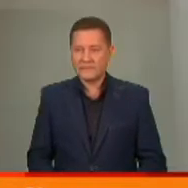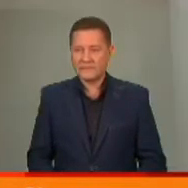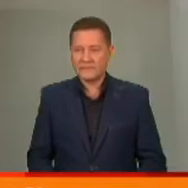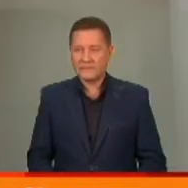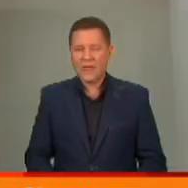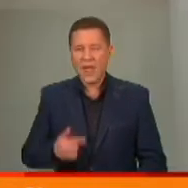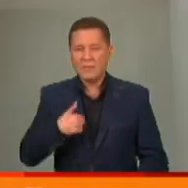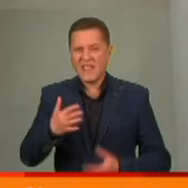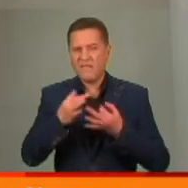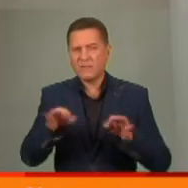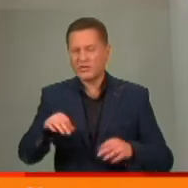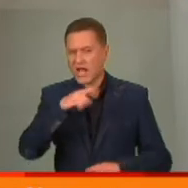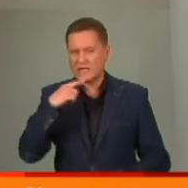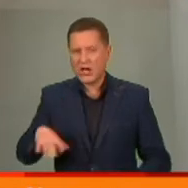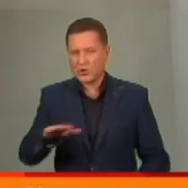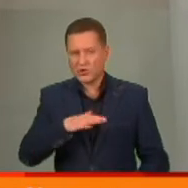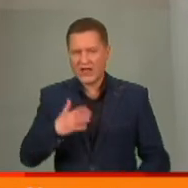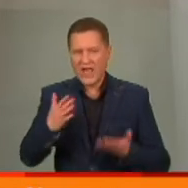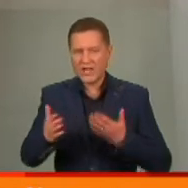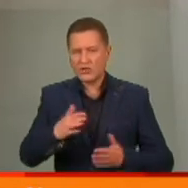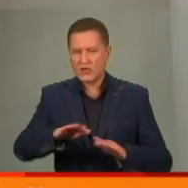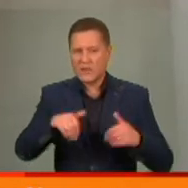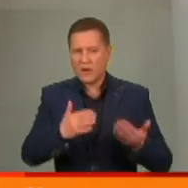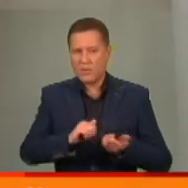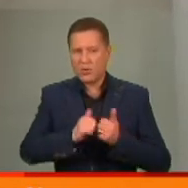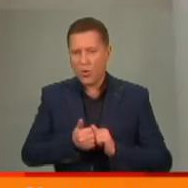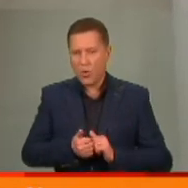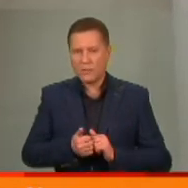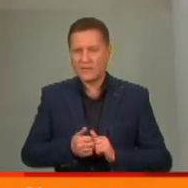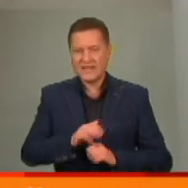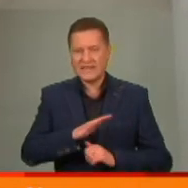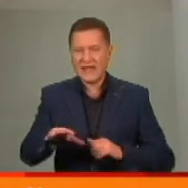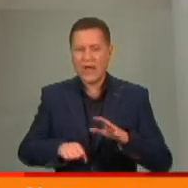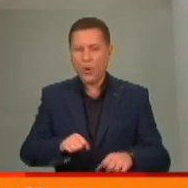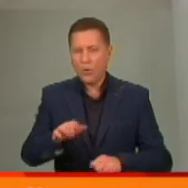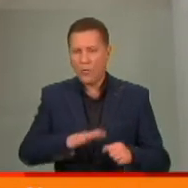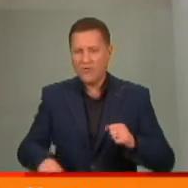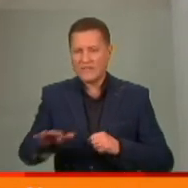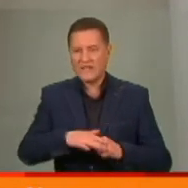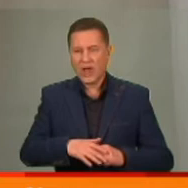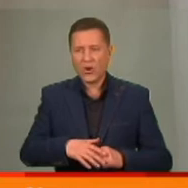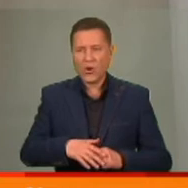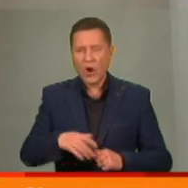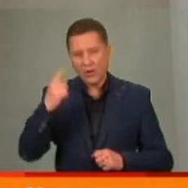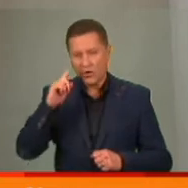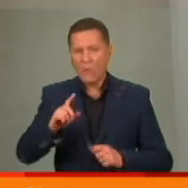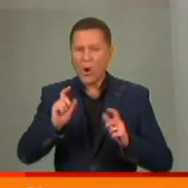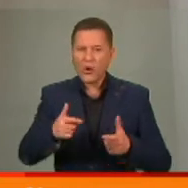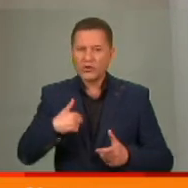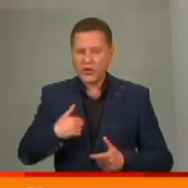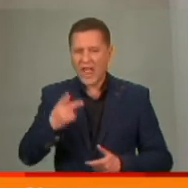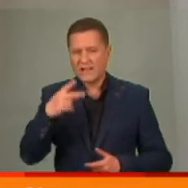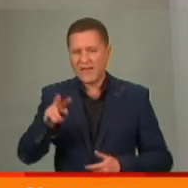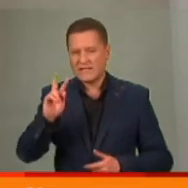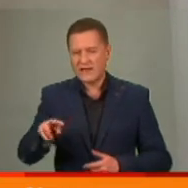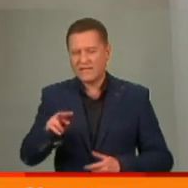Знаєте, мене випускали з Росії. Я думаю, що якщо запропонують обмін, то явно не на окупованій території. Як ви думаєте, чи погоджуся я відсиджувати 22 роки в